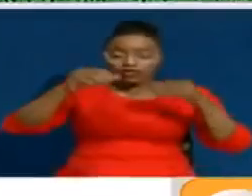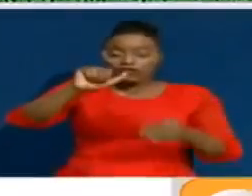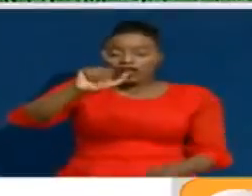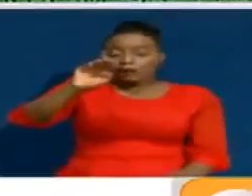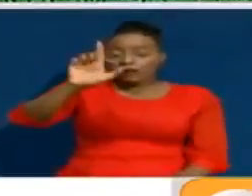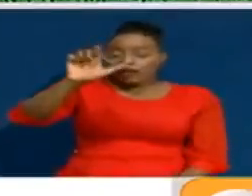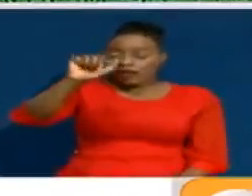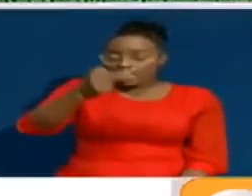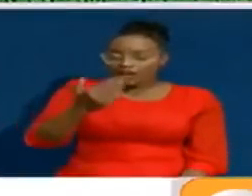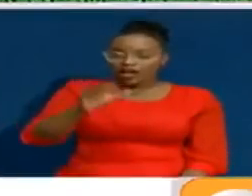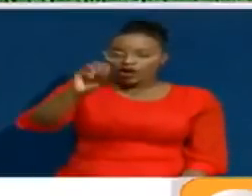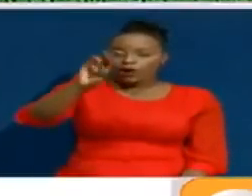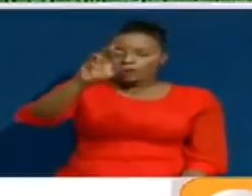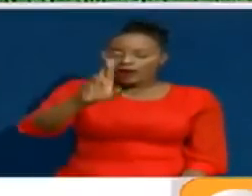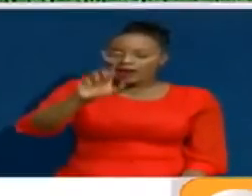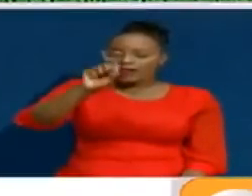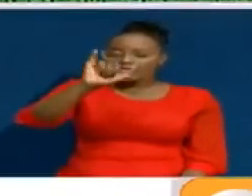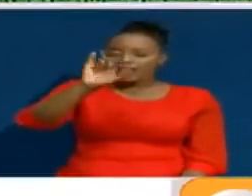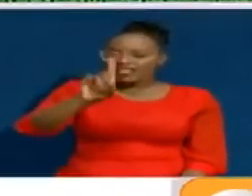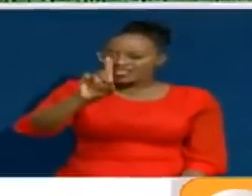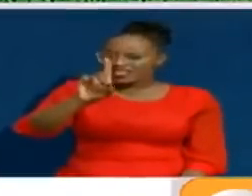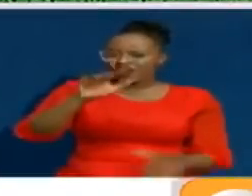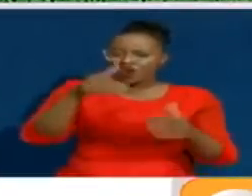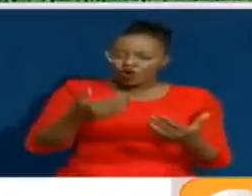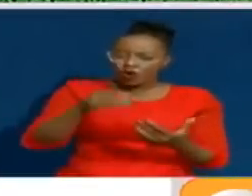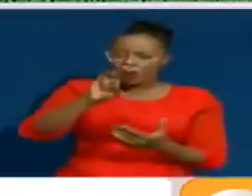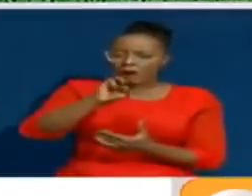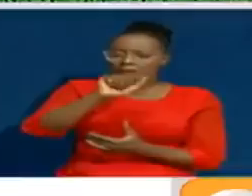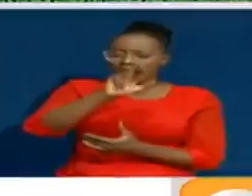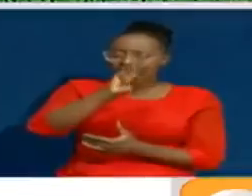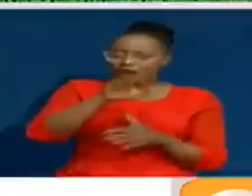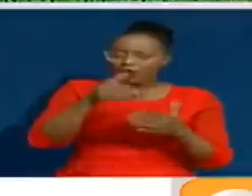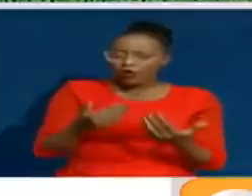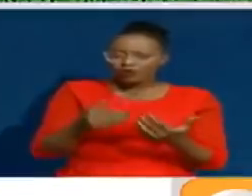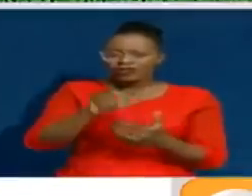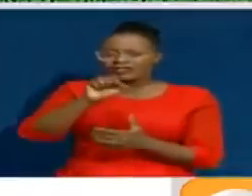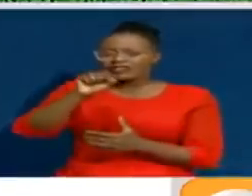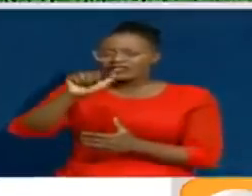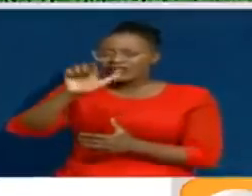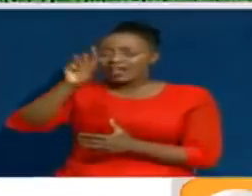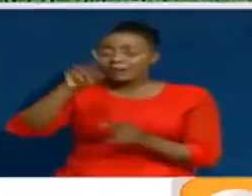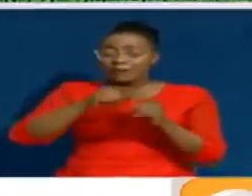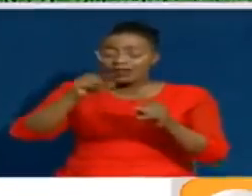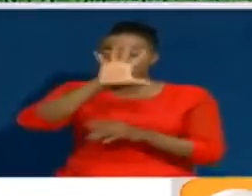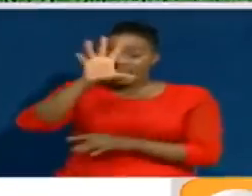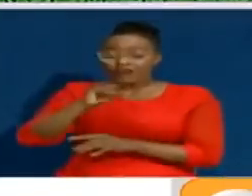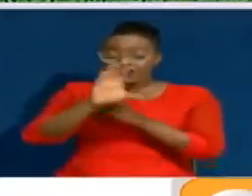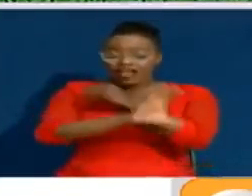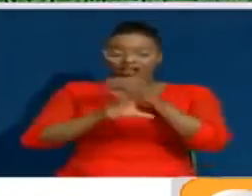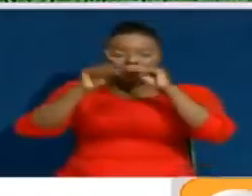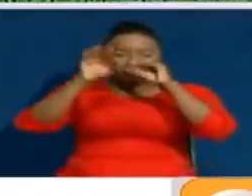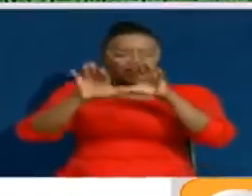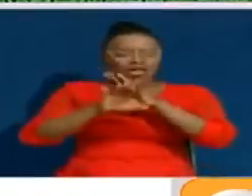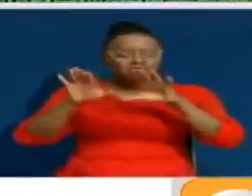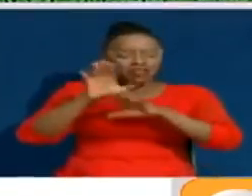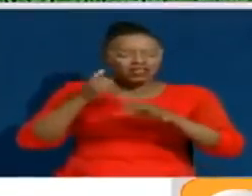Abdalla, Omari, Saidi, ama Mariamu, ama Khadija, ama Salma na kadhalika. Nchi zetu hizi za Kiafrika zimebarikiwa na